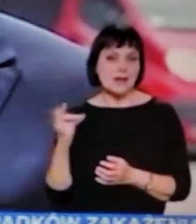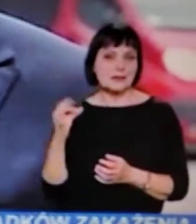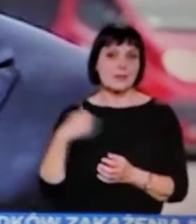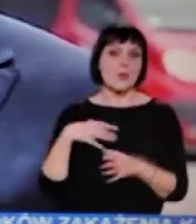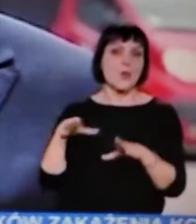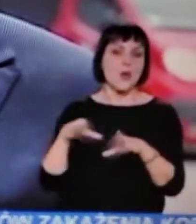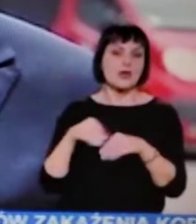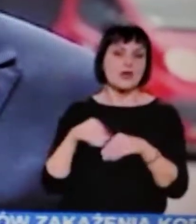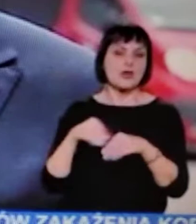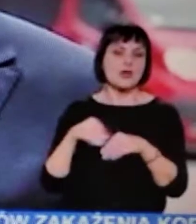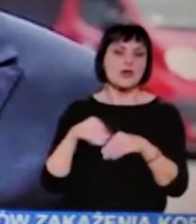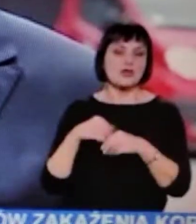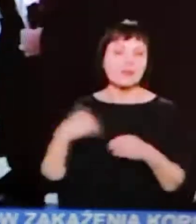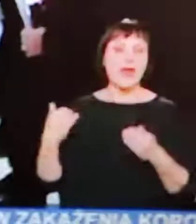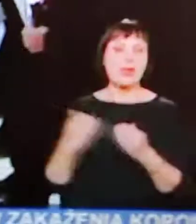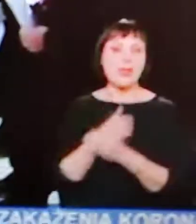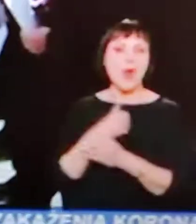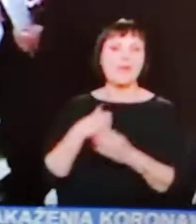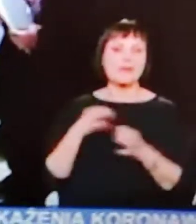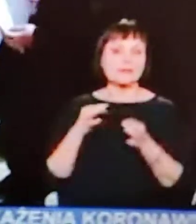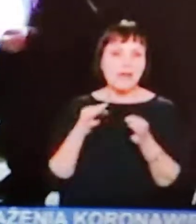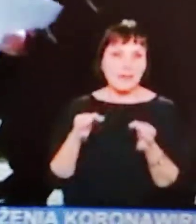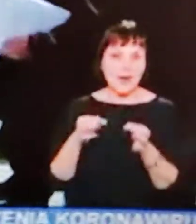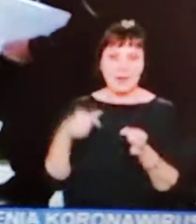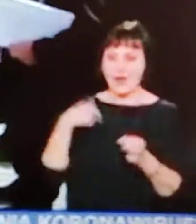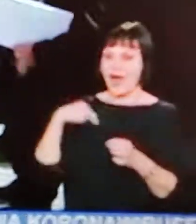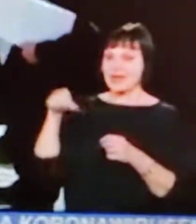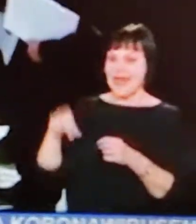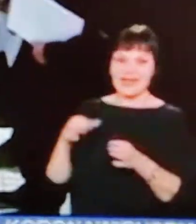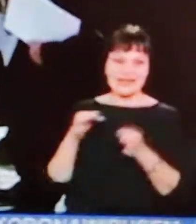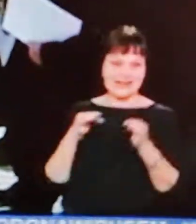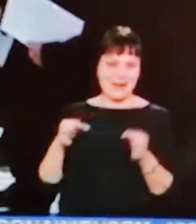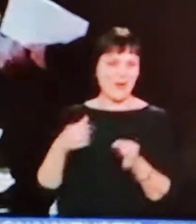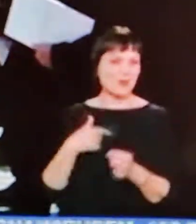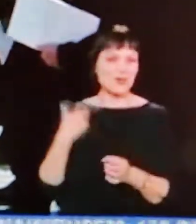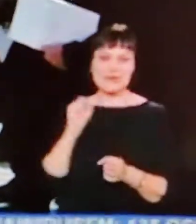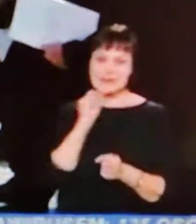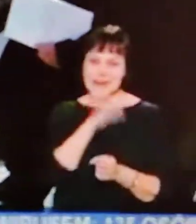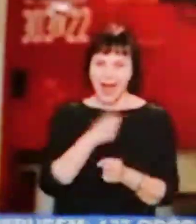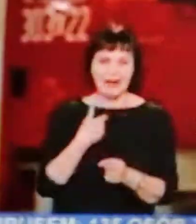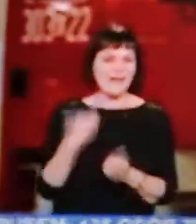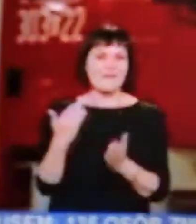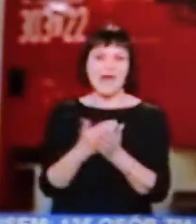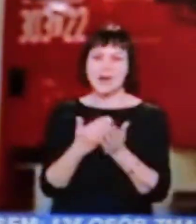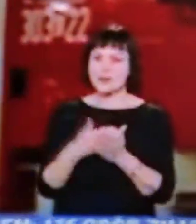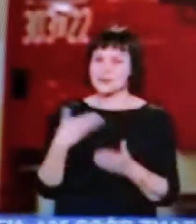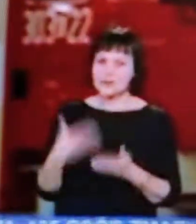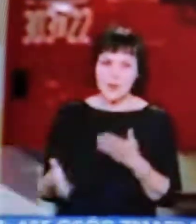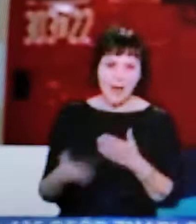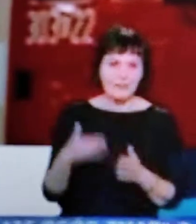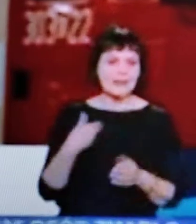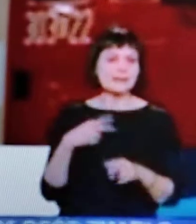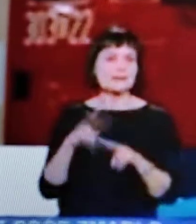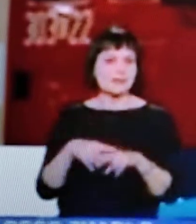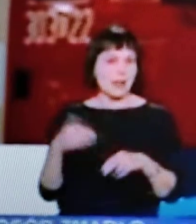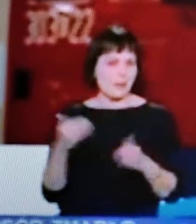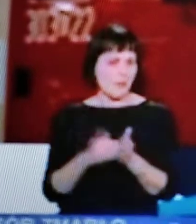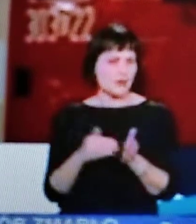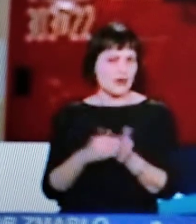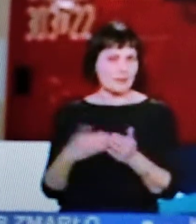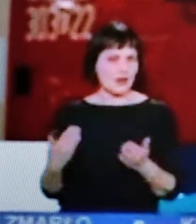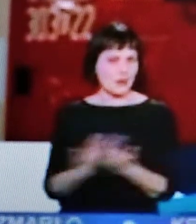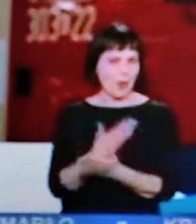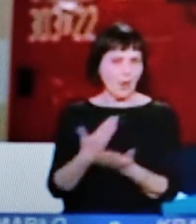aby otrzymać nowy pojazd. Obecny samochód nie spełnia warunków, które jest potrzebne do tego sprzętu, który już w tej chwili mamy